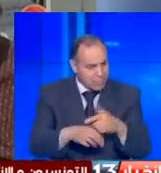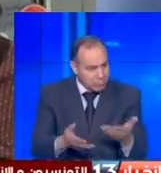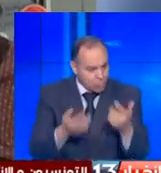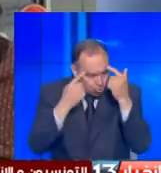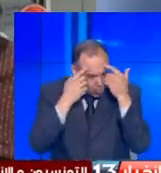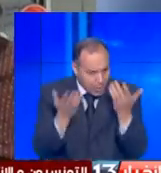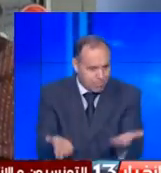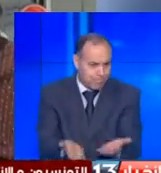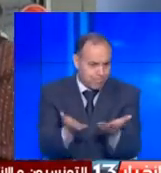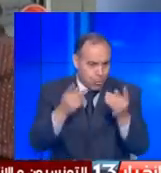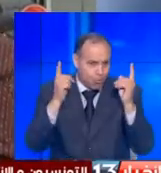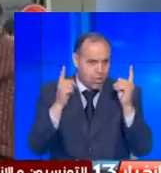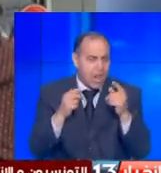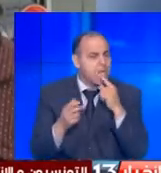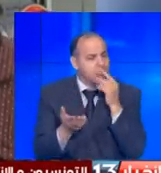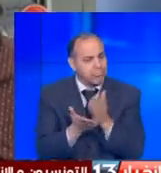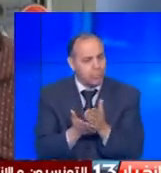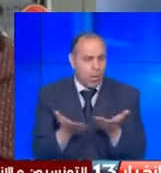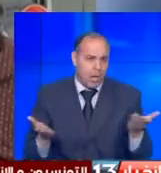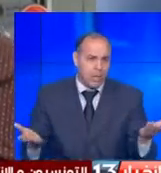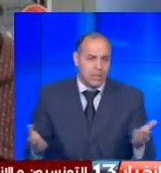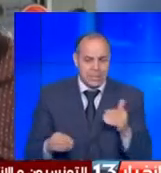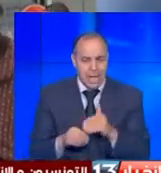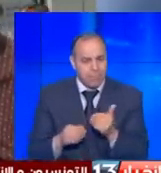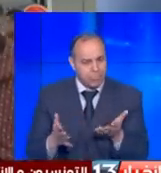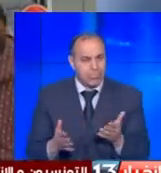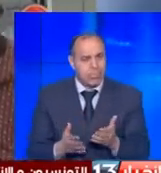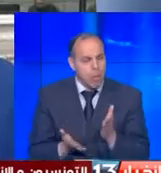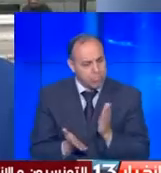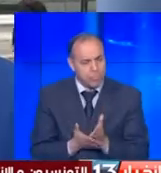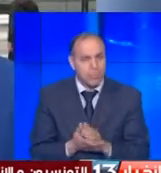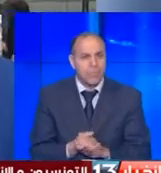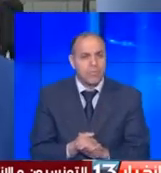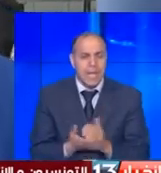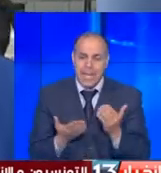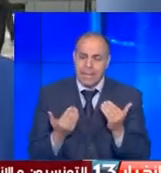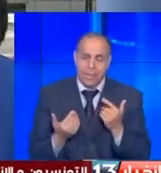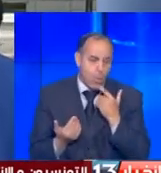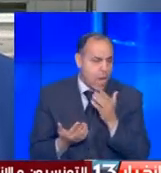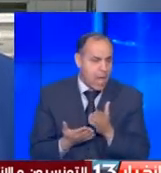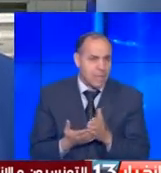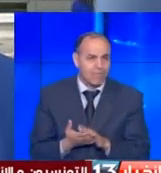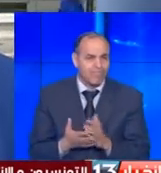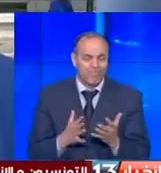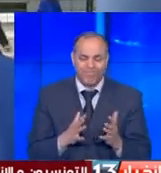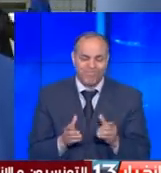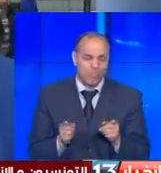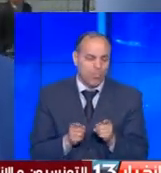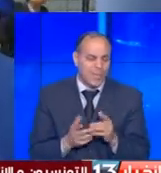شاء الله تبدأ انتخابات شفافة، فهمتني، وصادقة. انتظاراتي الحقيقة ما هيش كبيرة